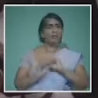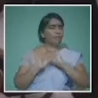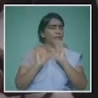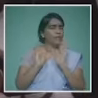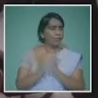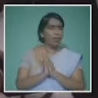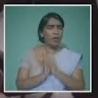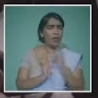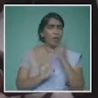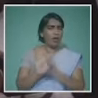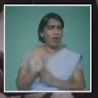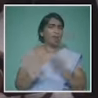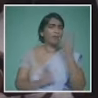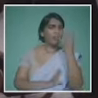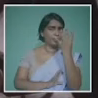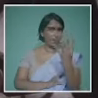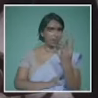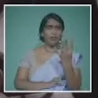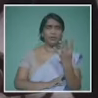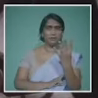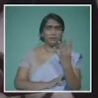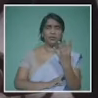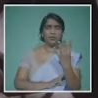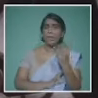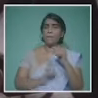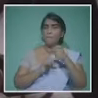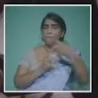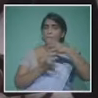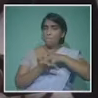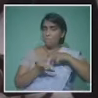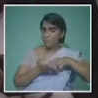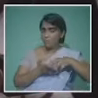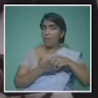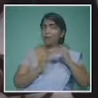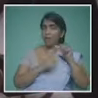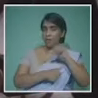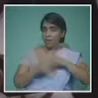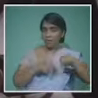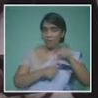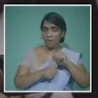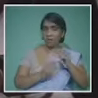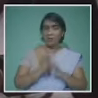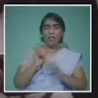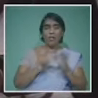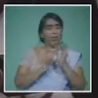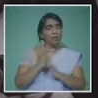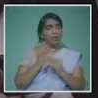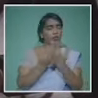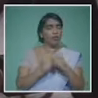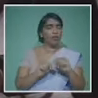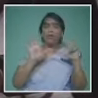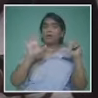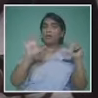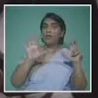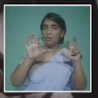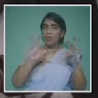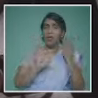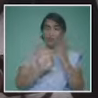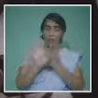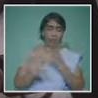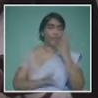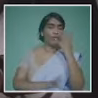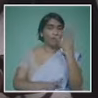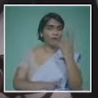සම්පූර්ණ අවුරුදු 4ක් මේ පළාත් පාලන ආයතනවල මන්ත්‍රීවරුන් 8000ක් හිටියා. අවුරුදු